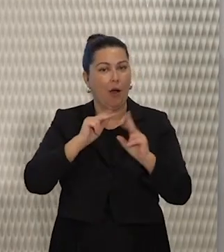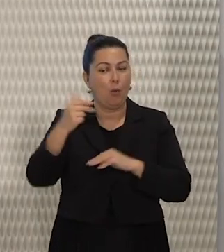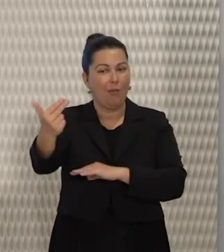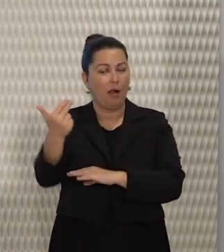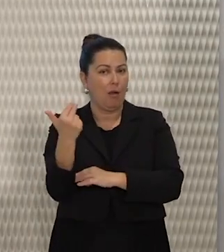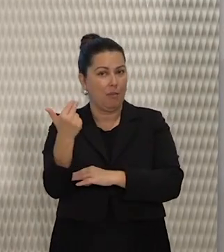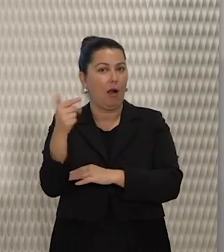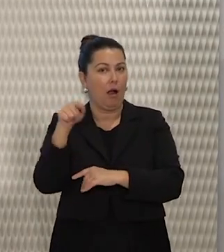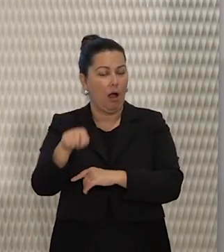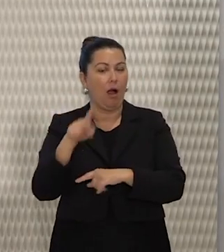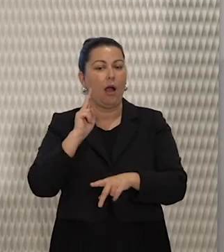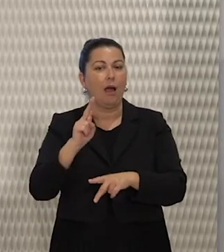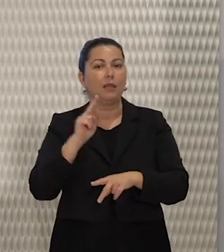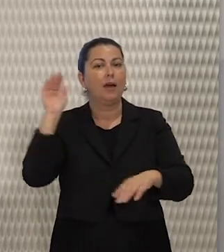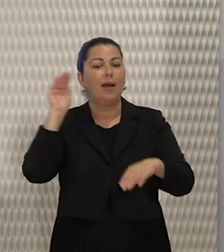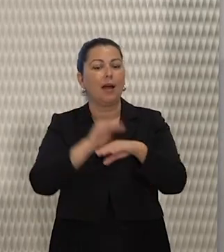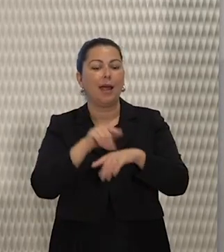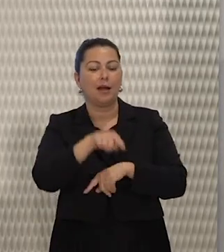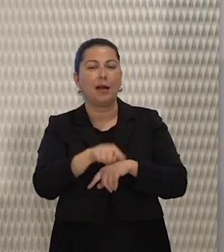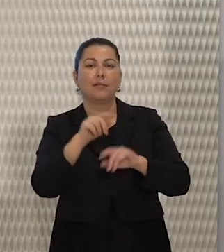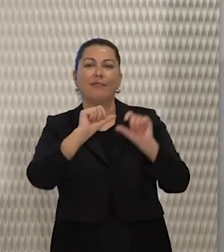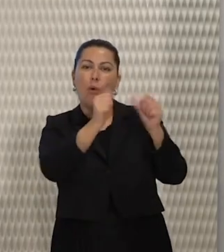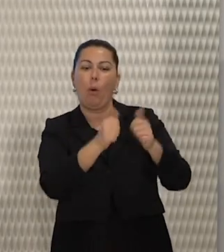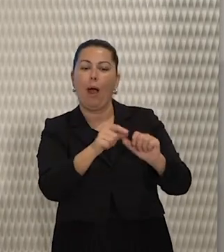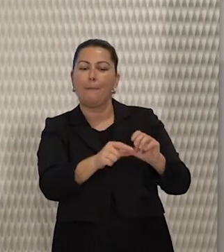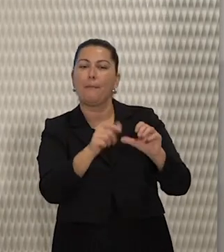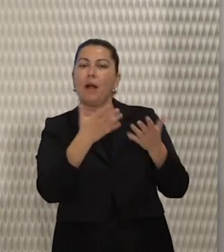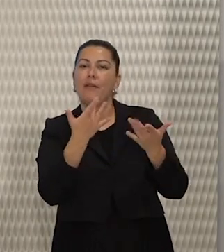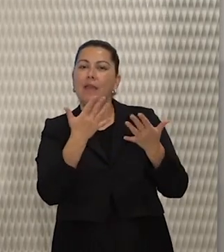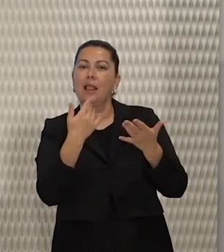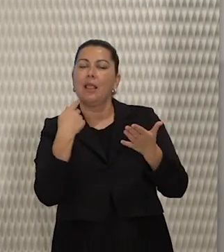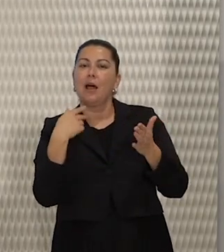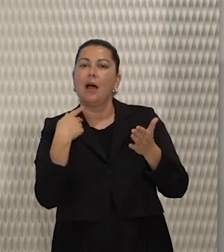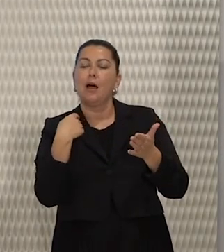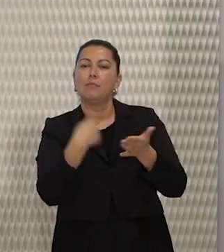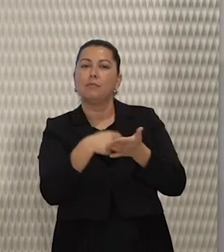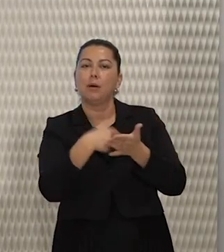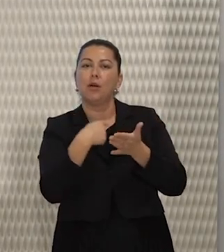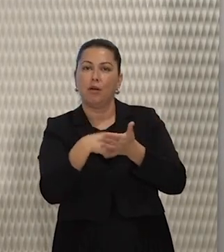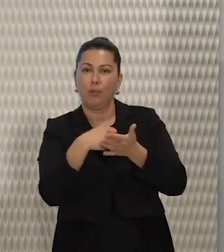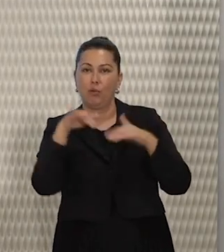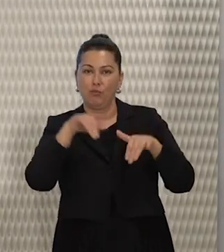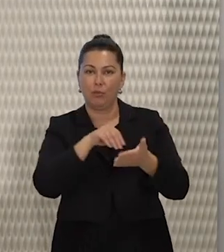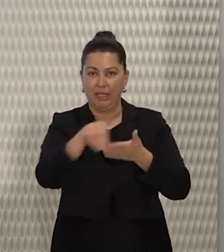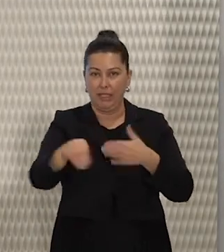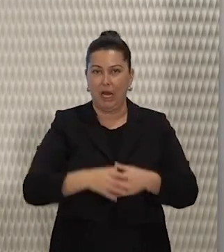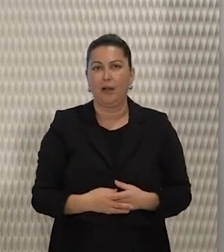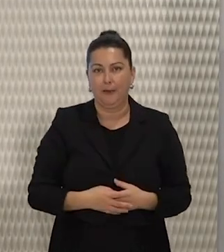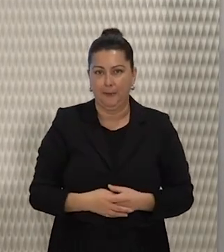halt einfach erkennen, welches Fahrzeug wie viel Maut bezahlen muss.